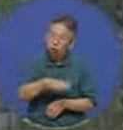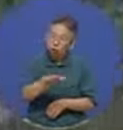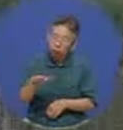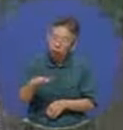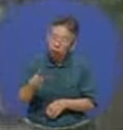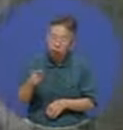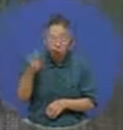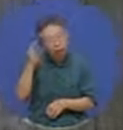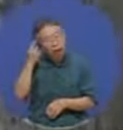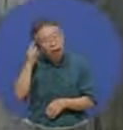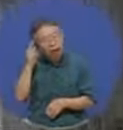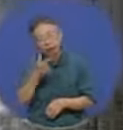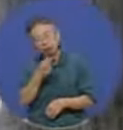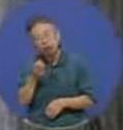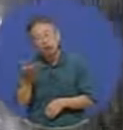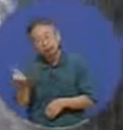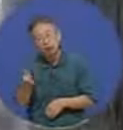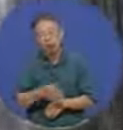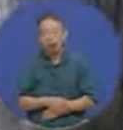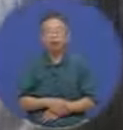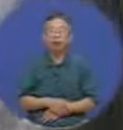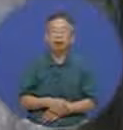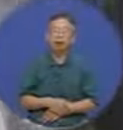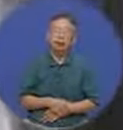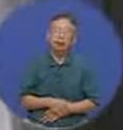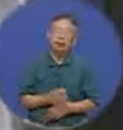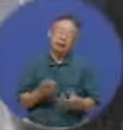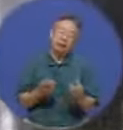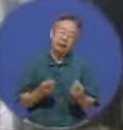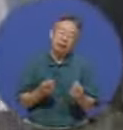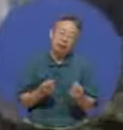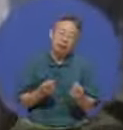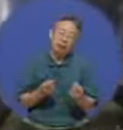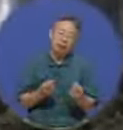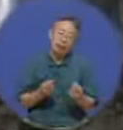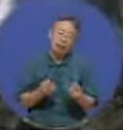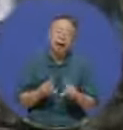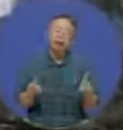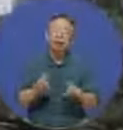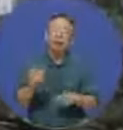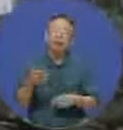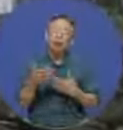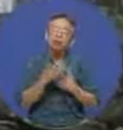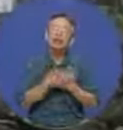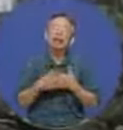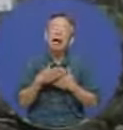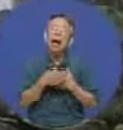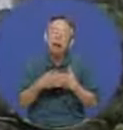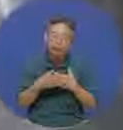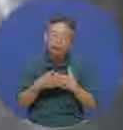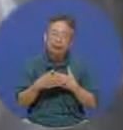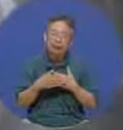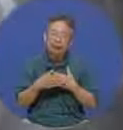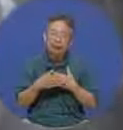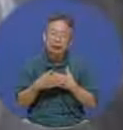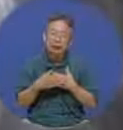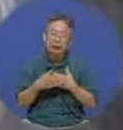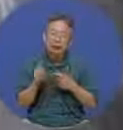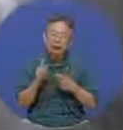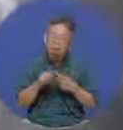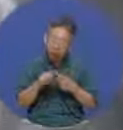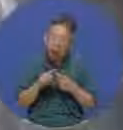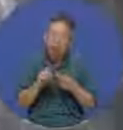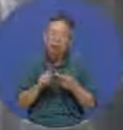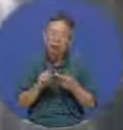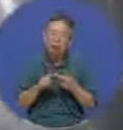を感じて帰ってほしいですか？ そうですね、まあ、月並みですけど、やはり癒しであったり、何